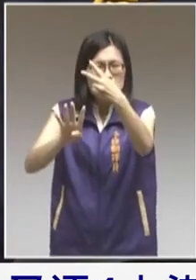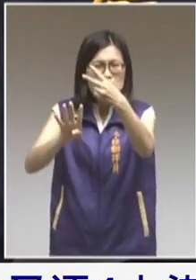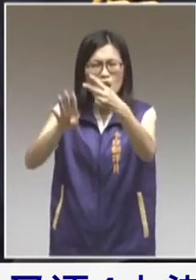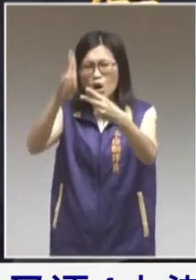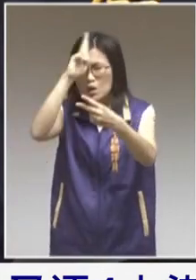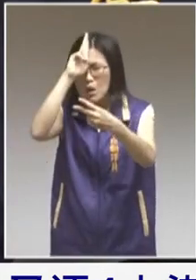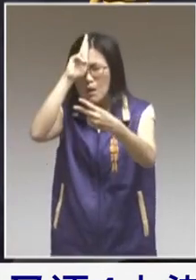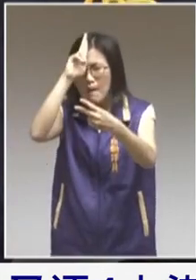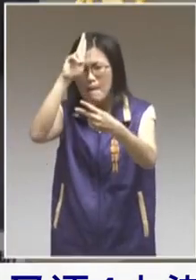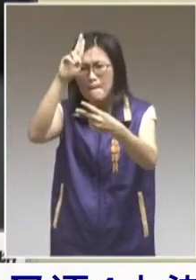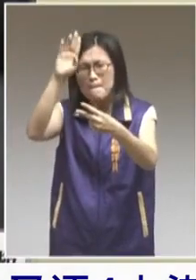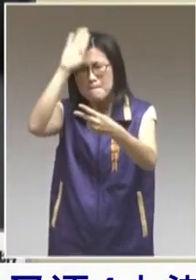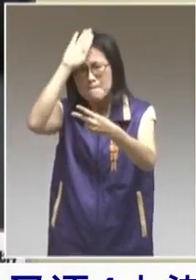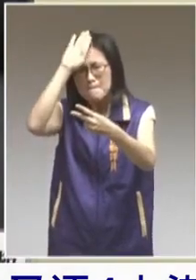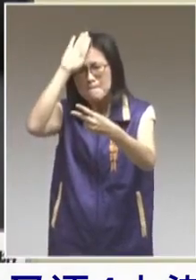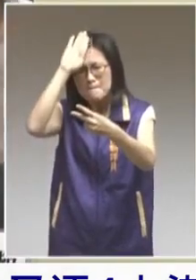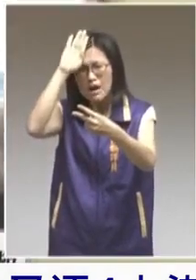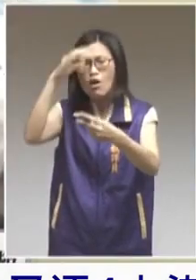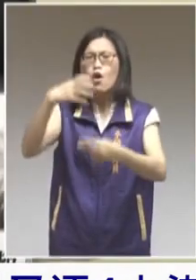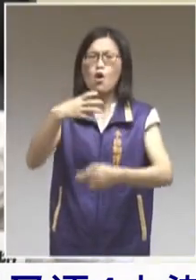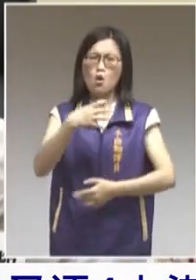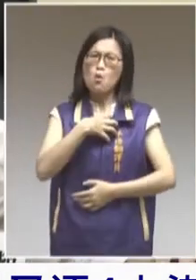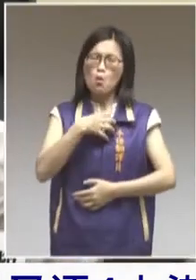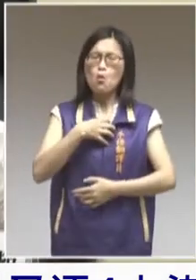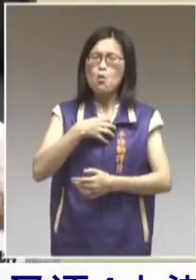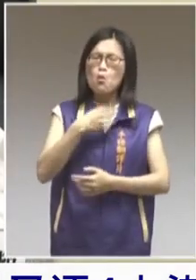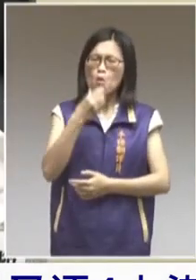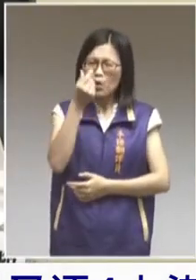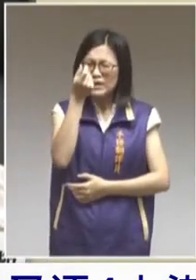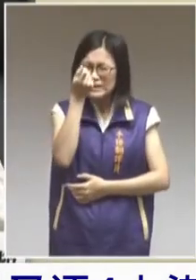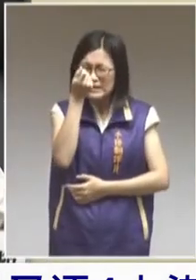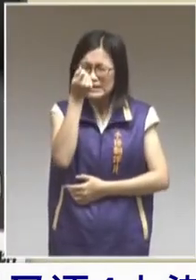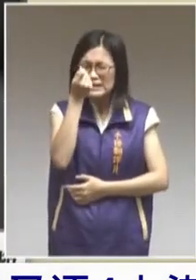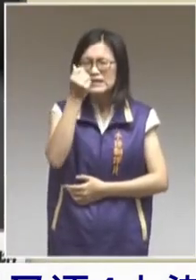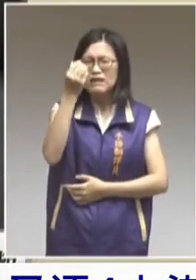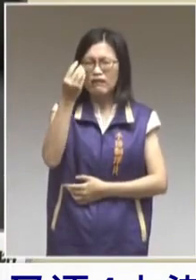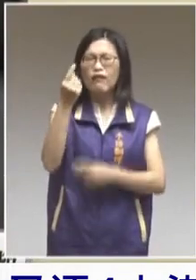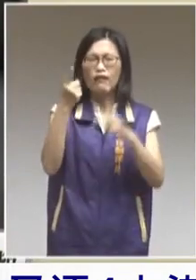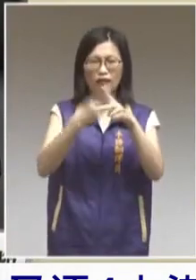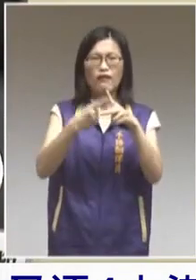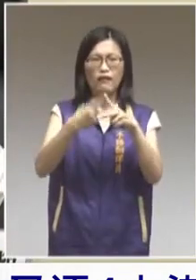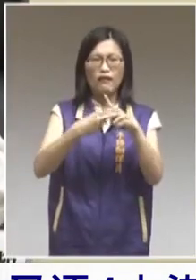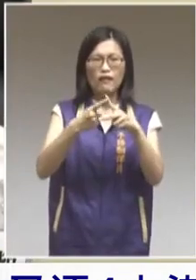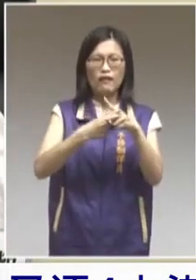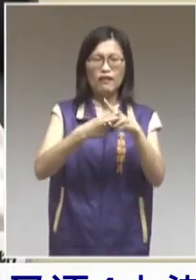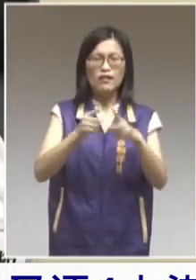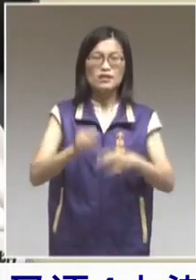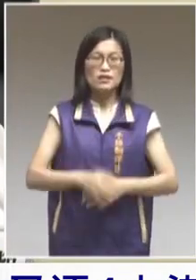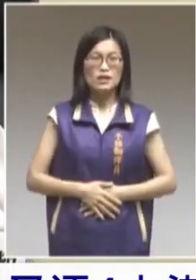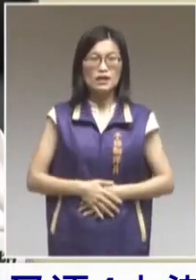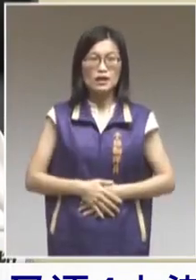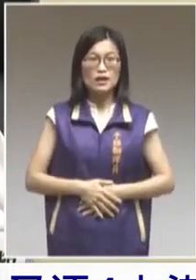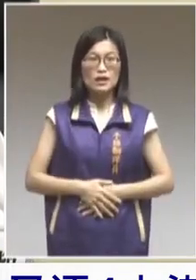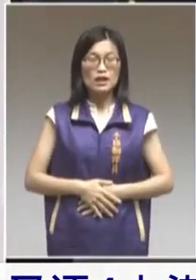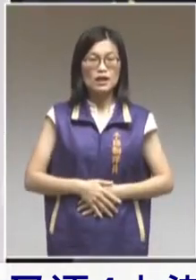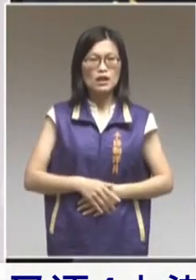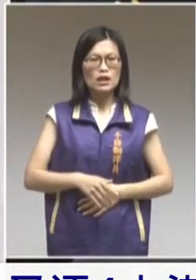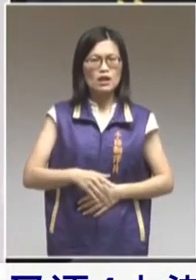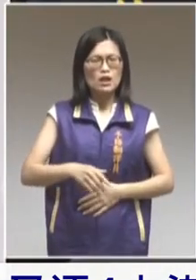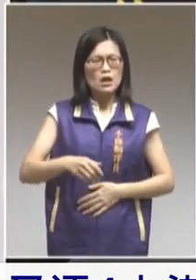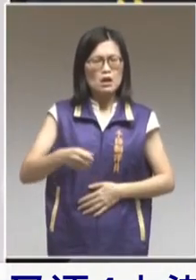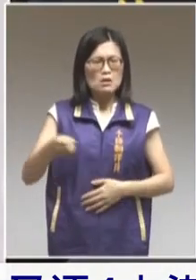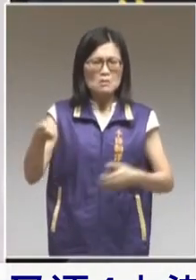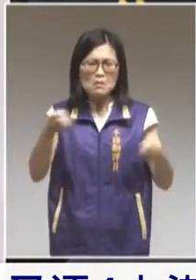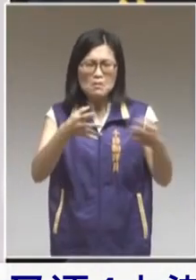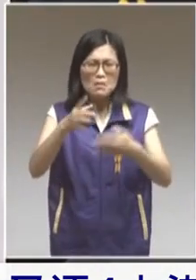险是比较小的。 在我们追溯及感染源的